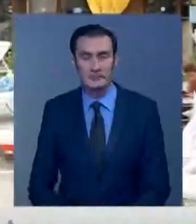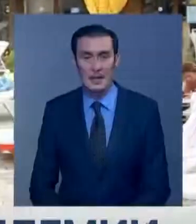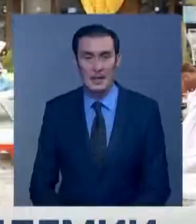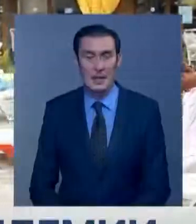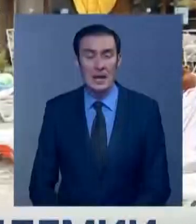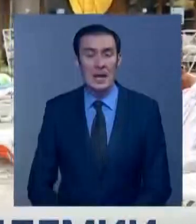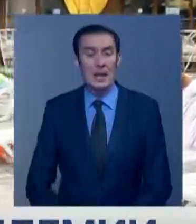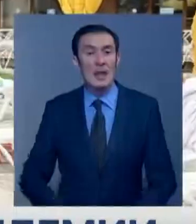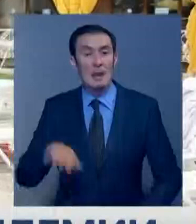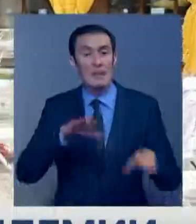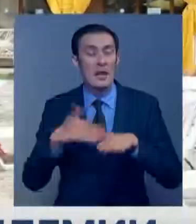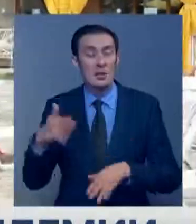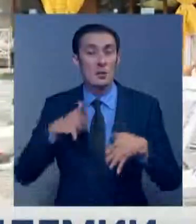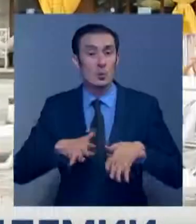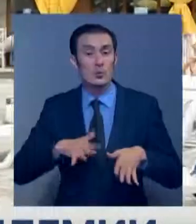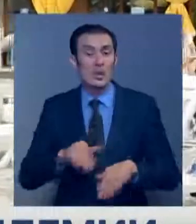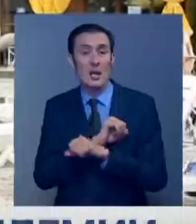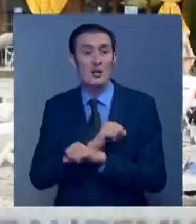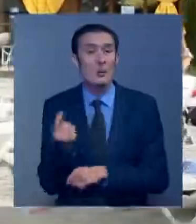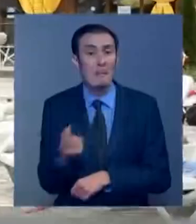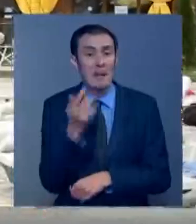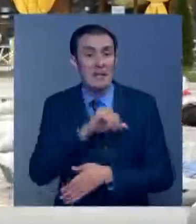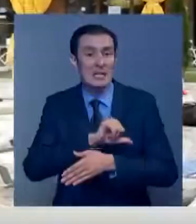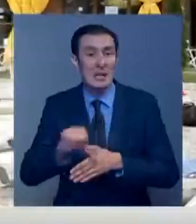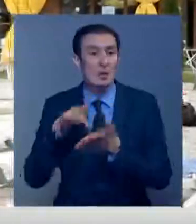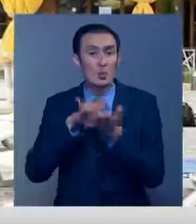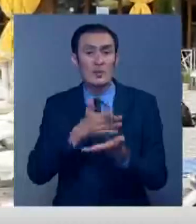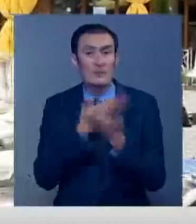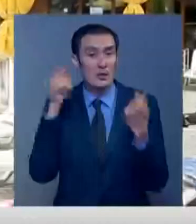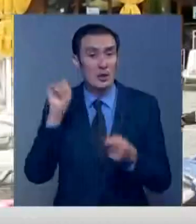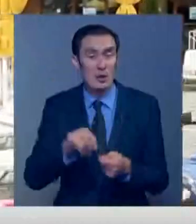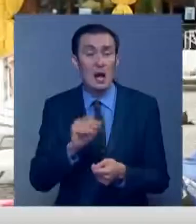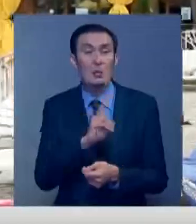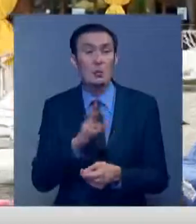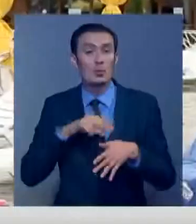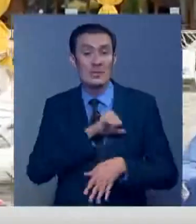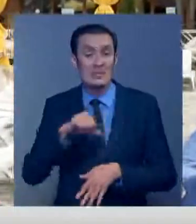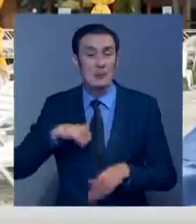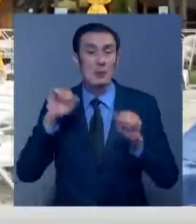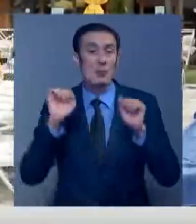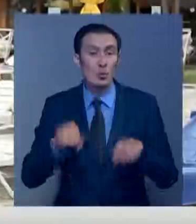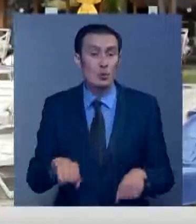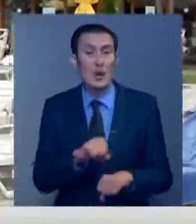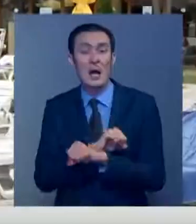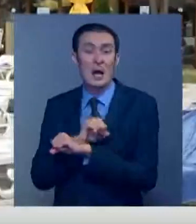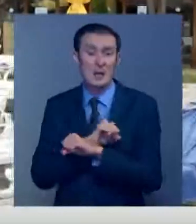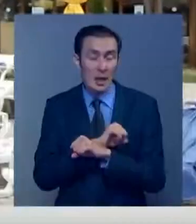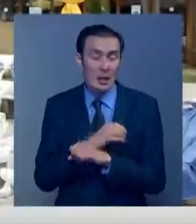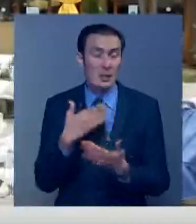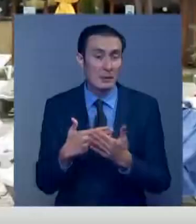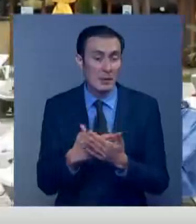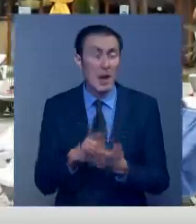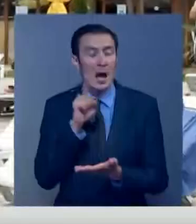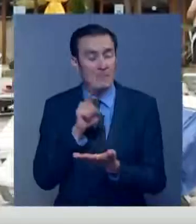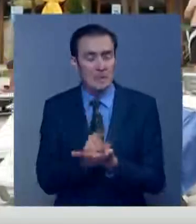На пляжах Грузии в этом году отдыхающих мало, ведь иностранных туристов нет. А те грузины, которые могут позволить себе тот или иной вид отдыха,